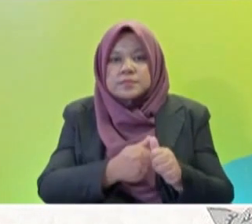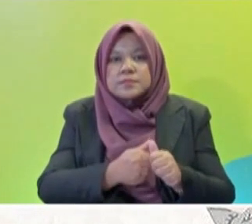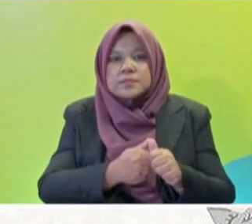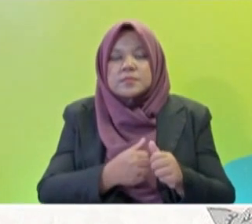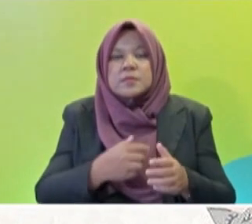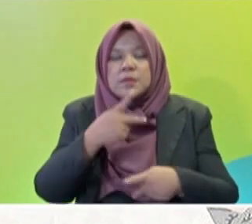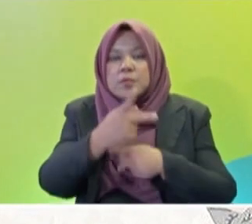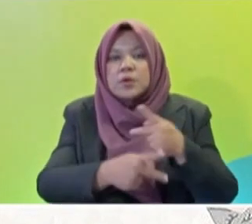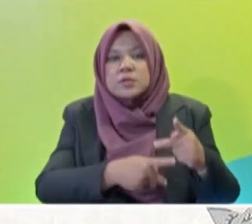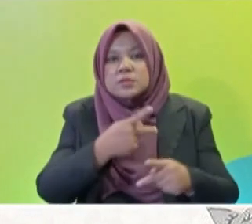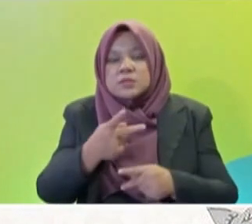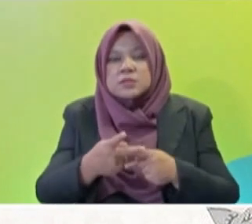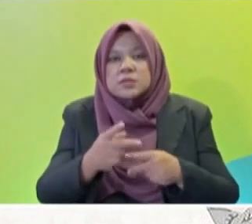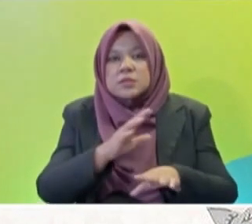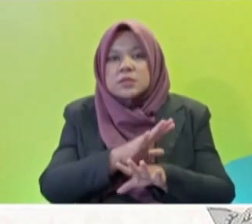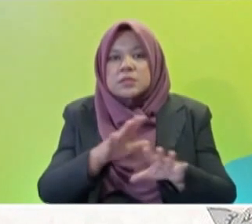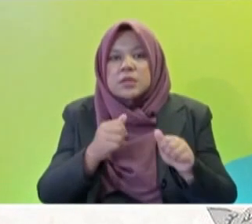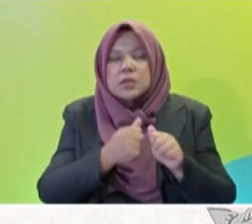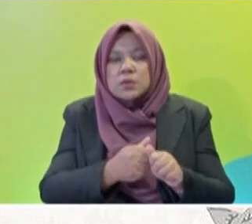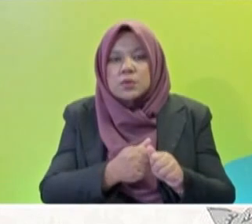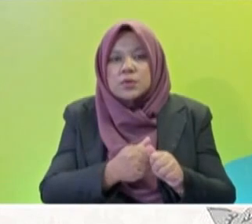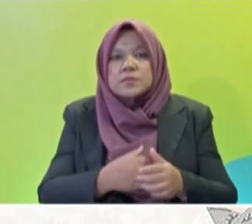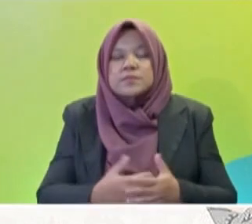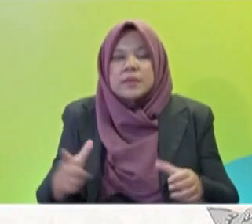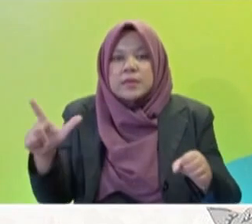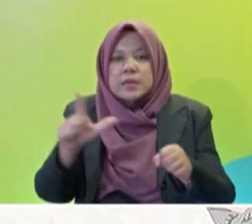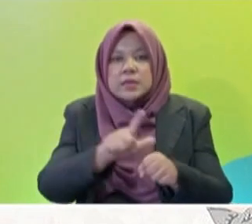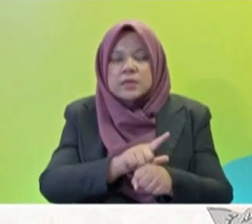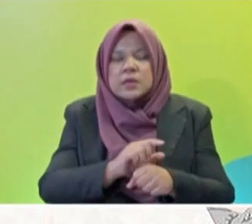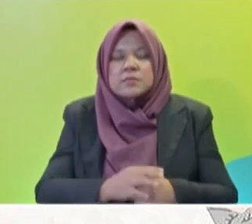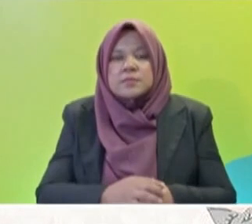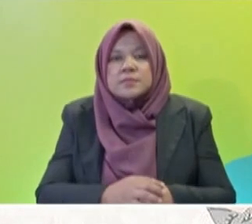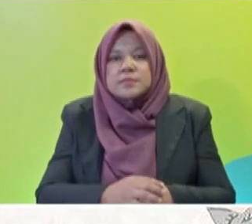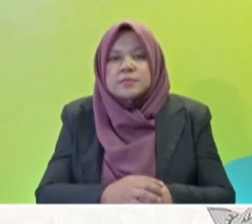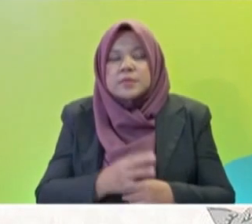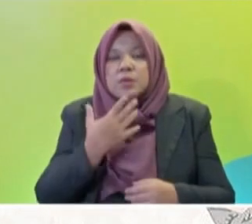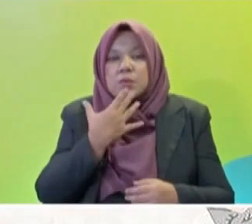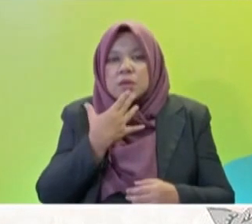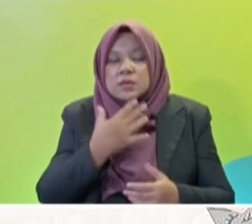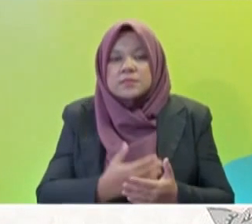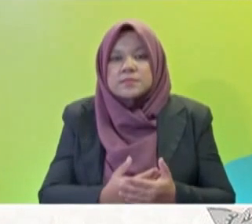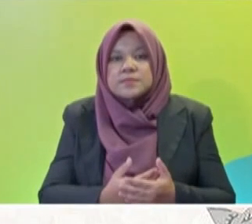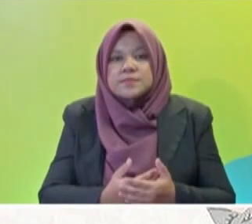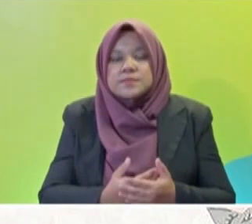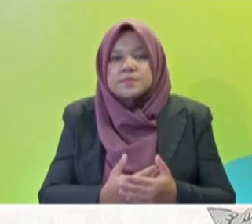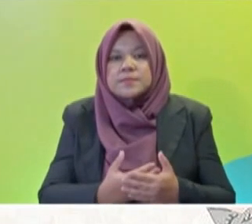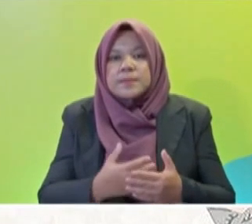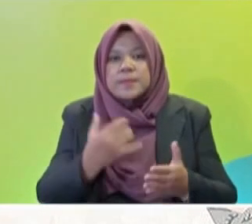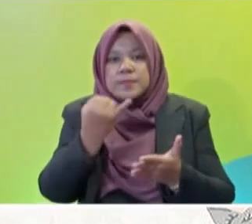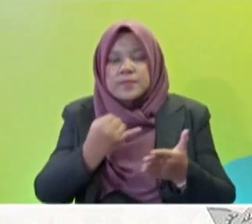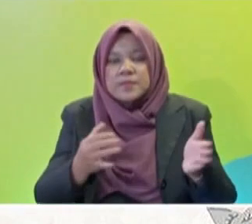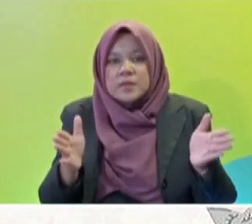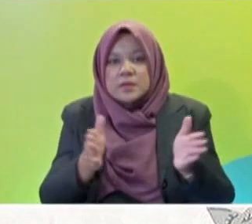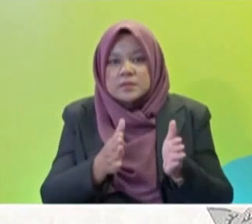langkah proses pengolahan ide yang tidak mengikuti urutan kita karena lengkap logo cupcake bisa the text dan warna-lakaran kecil objek